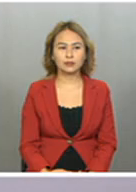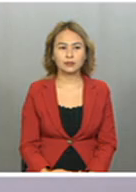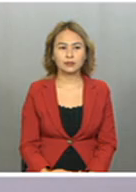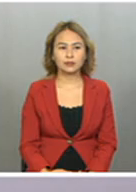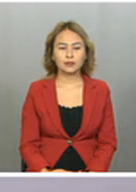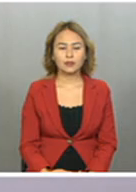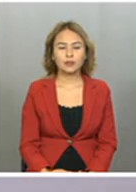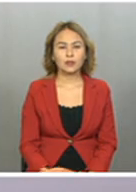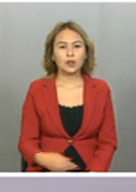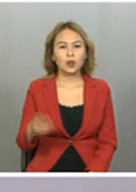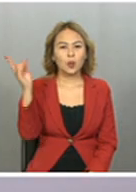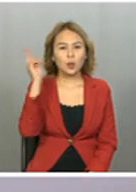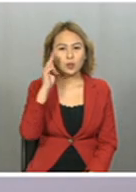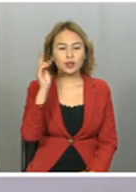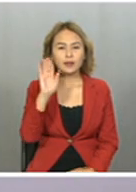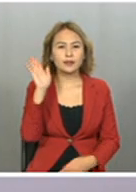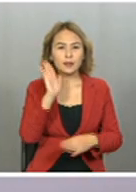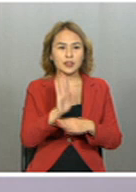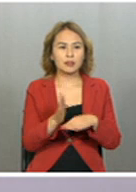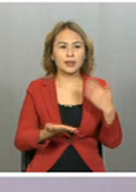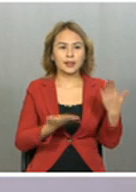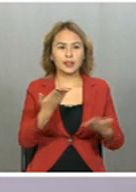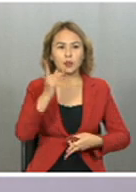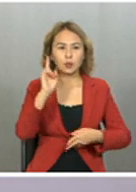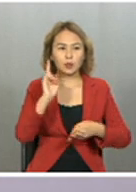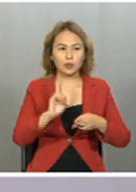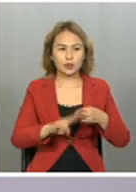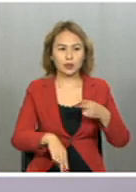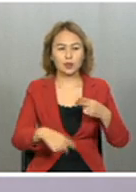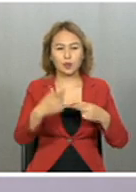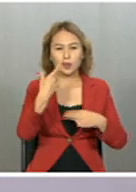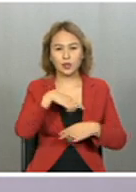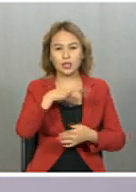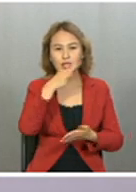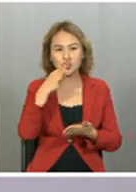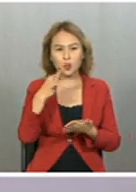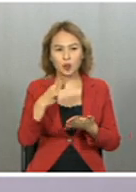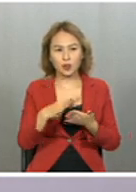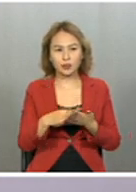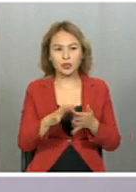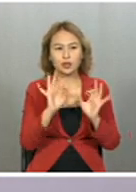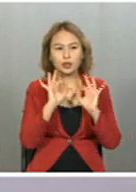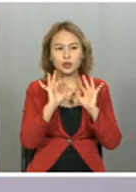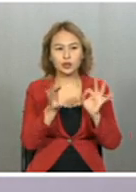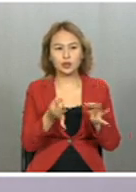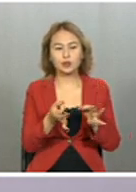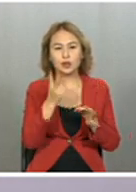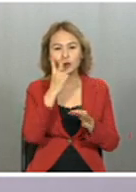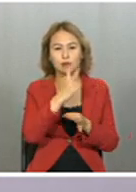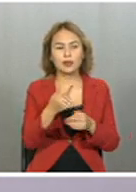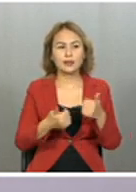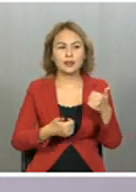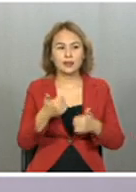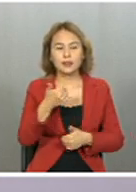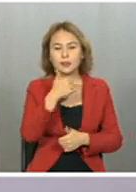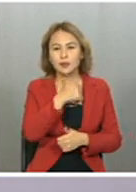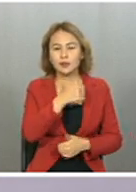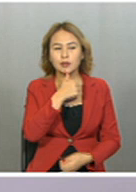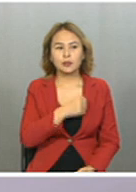Оқушылар, тапсырманы орындап болсаңыздар, өз жауаптарыңызды дұрыс нұсқасымен салыстырып